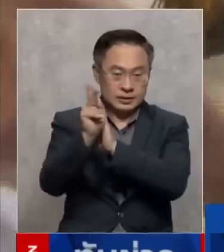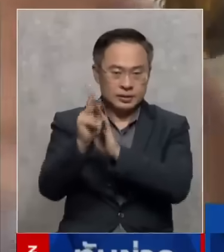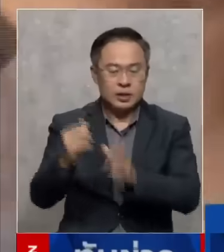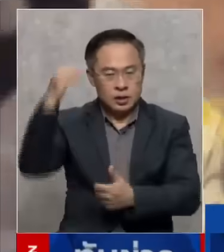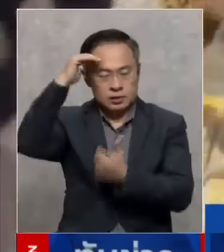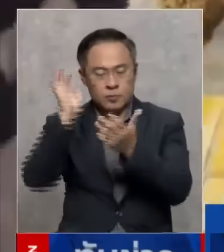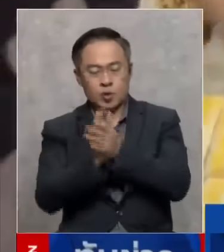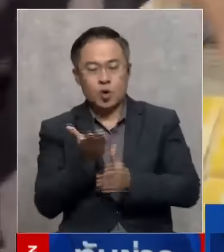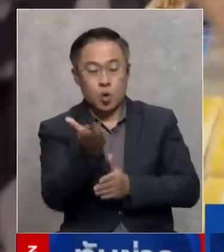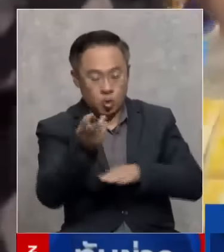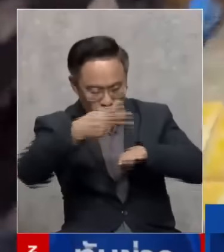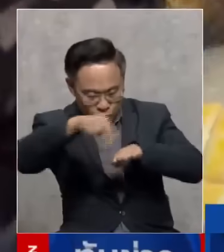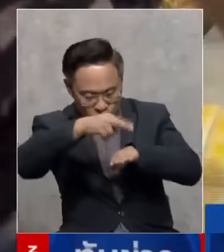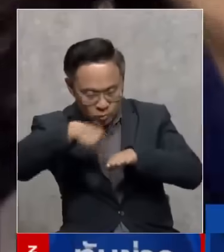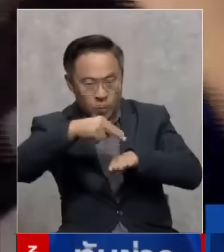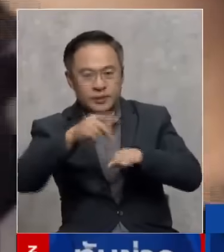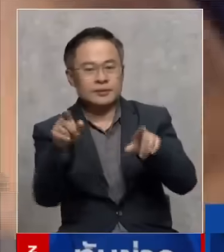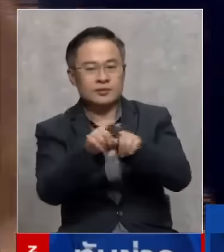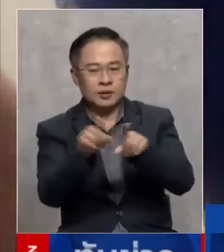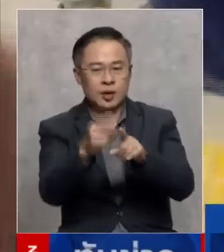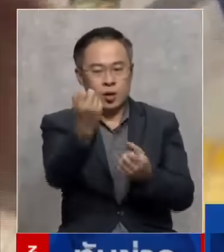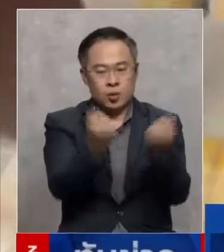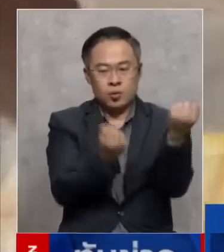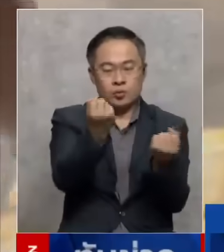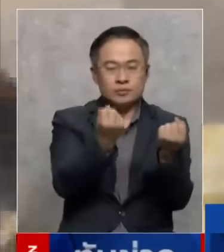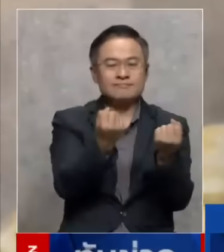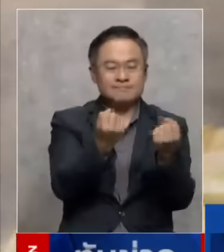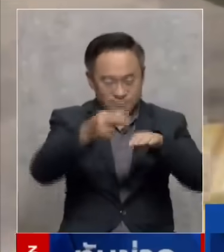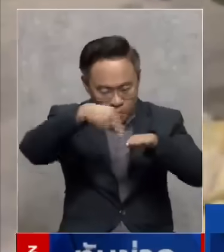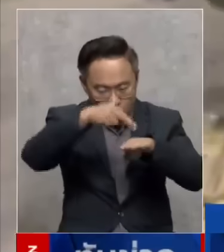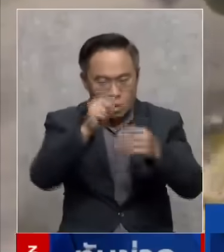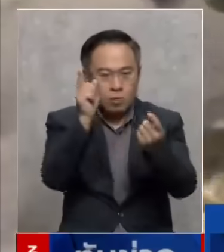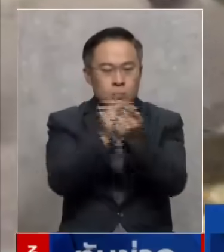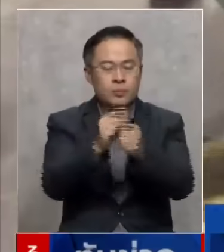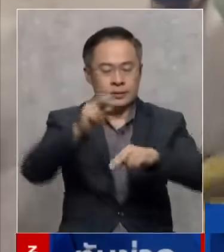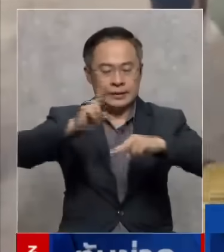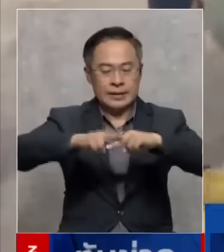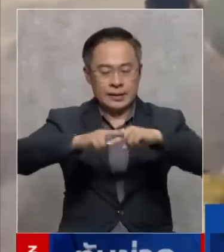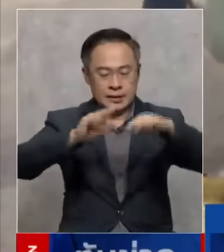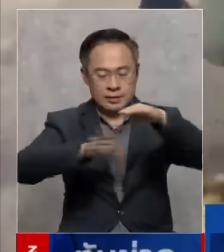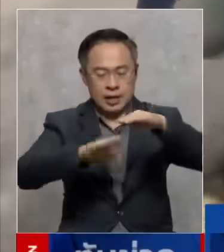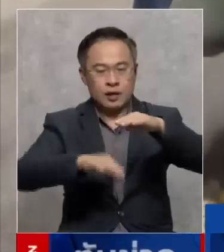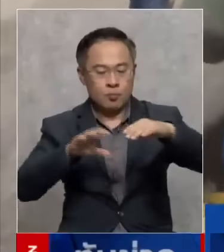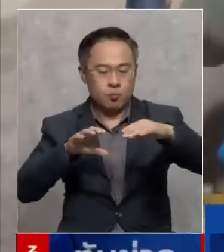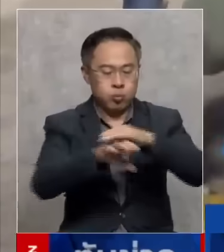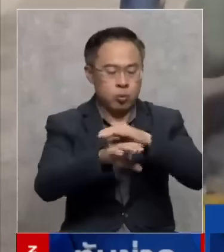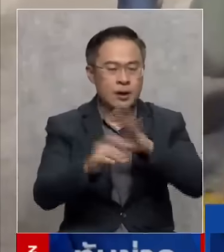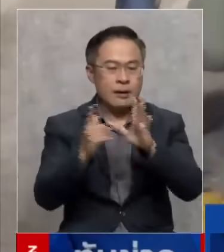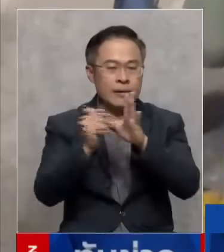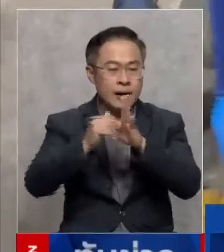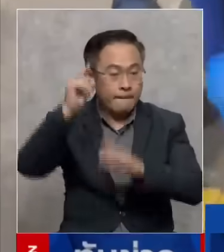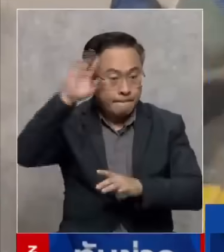ToyotaFortunerแล้วก็ Toyota Hilux Revoไปพบยาบ้าซุกซ่อนใต้เบาะ216,000เม็ด